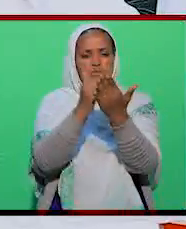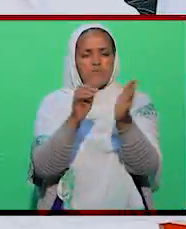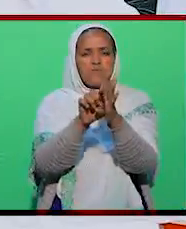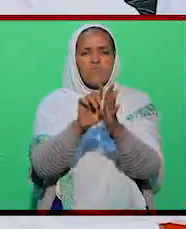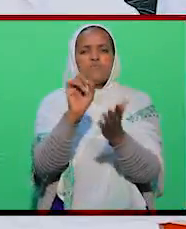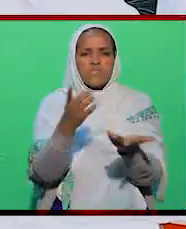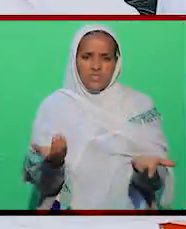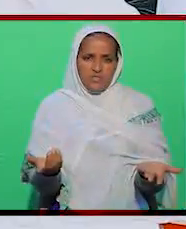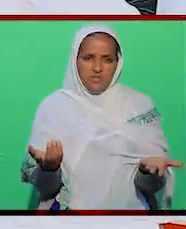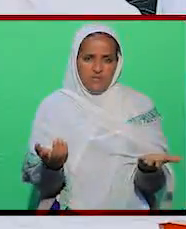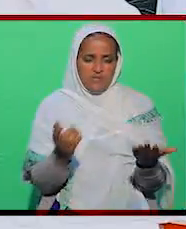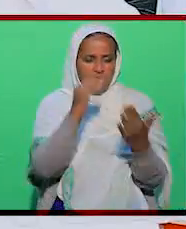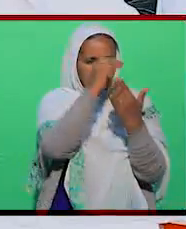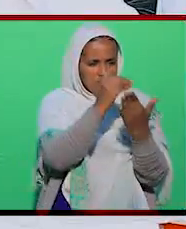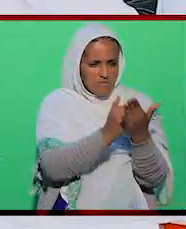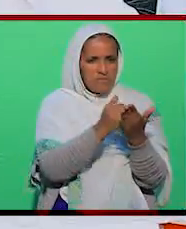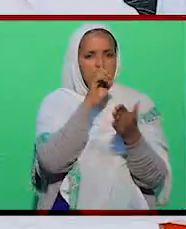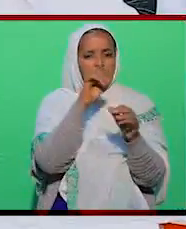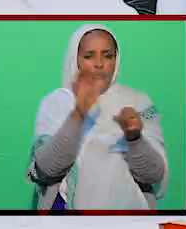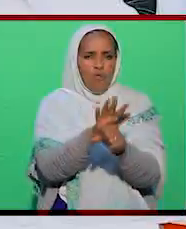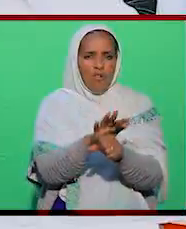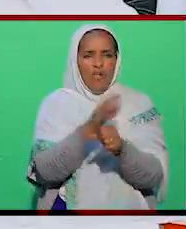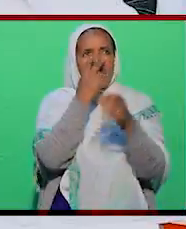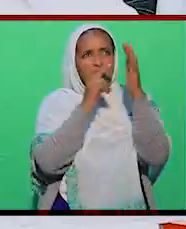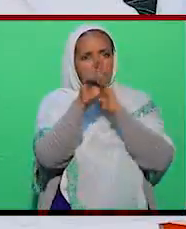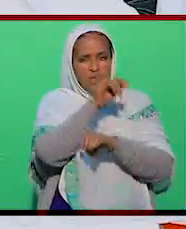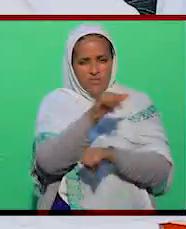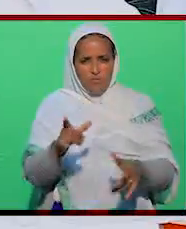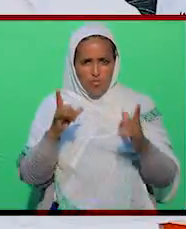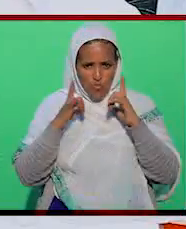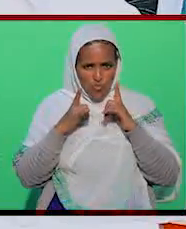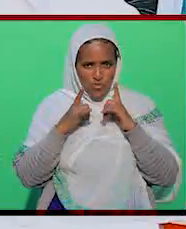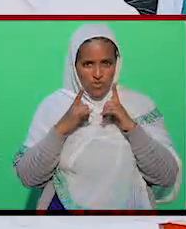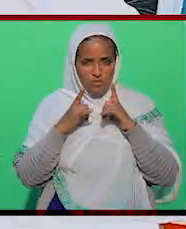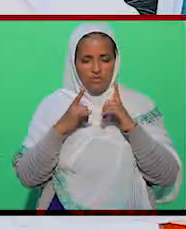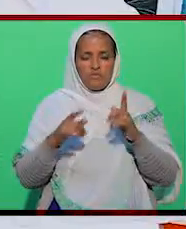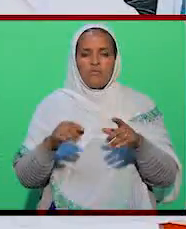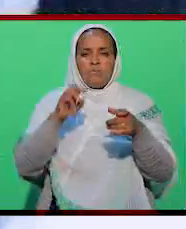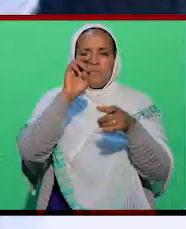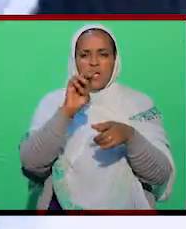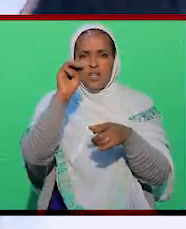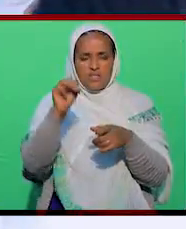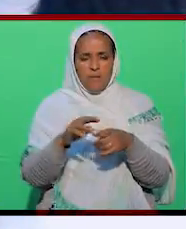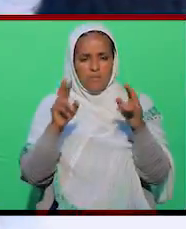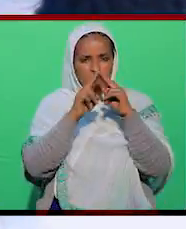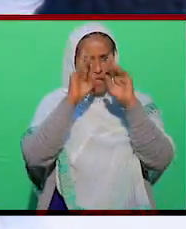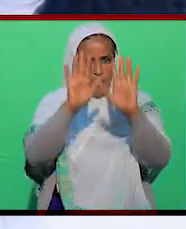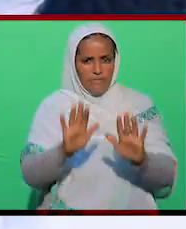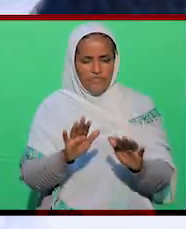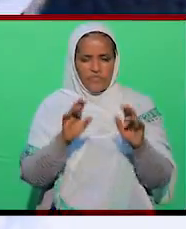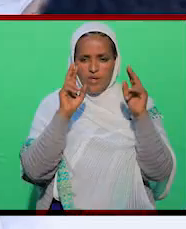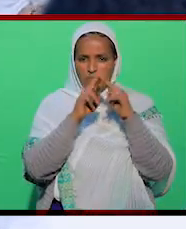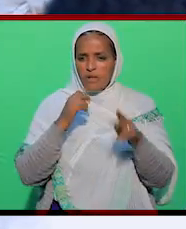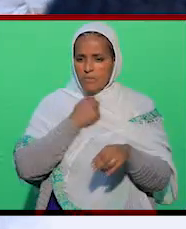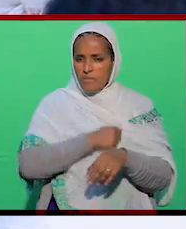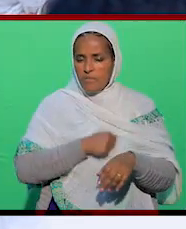እስኪ የነቢይነት መስፈርቱ ምንድን ነው? ምንድን ነው መስፈርቱ ለነቢይነት? ነቢያት እንዲህ ነው ወይ የሚኖሩት? በተቀናጣ